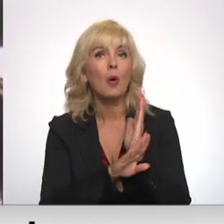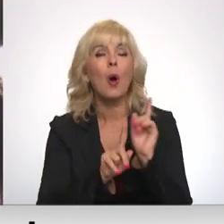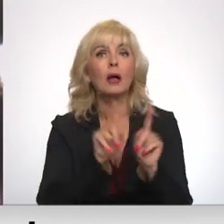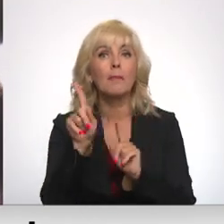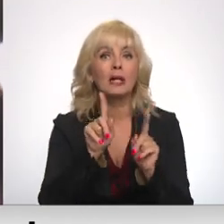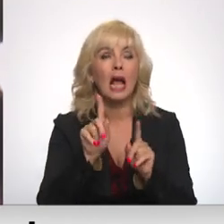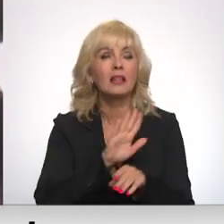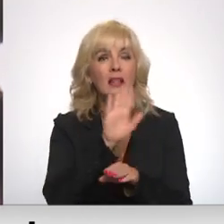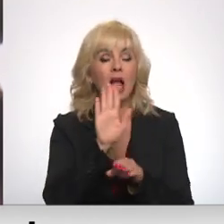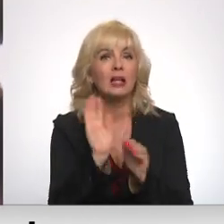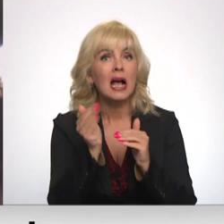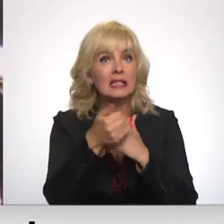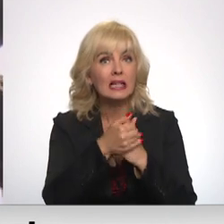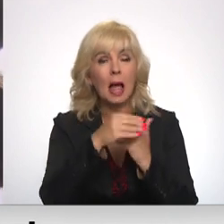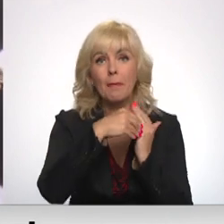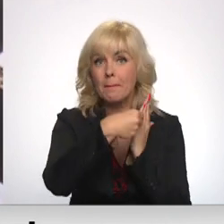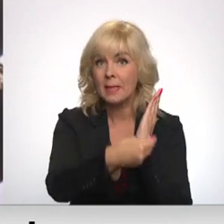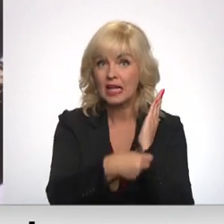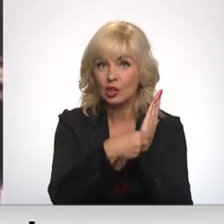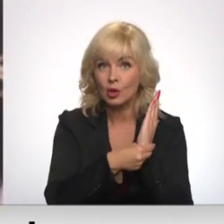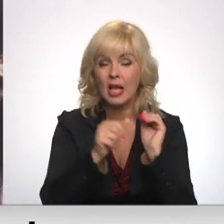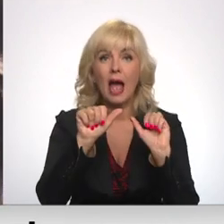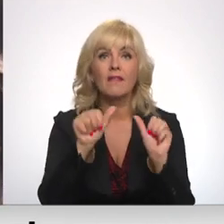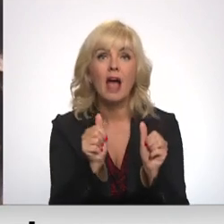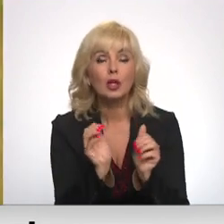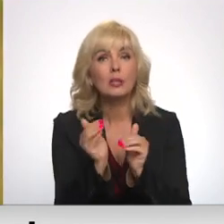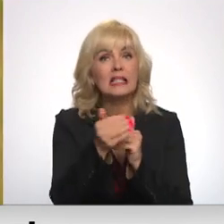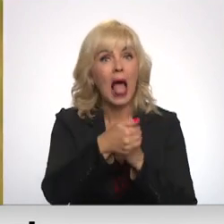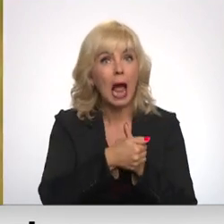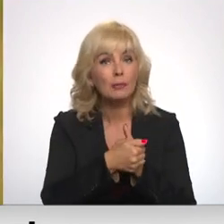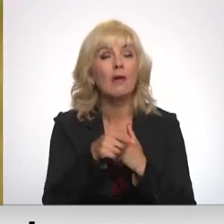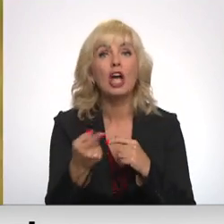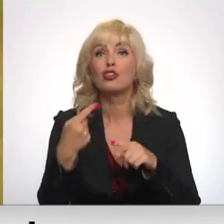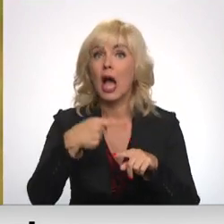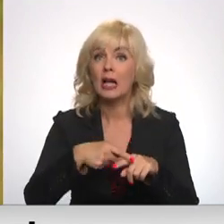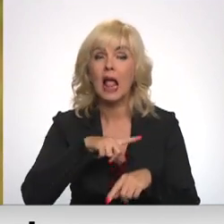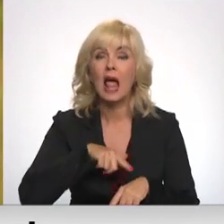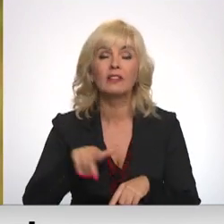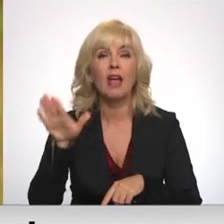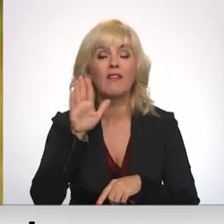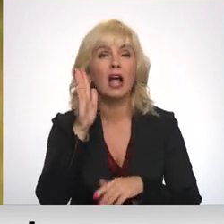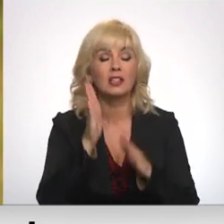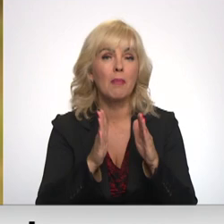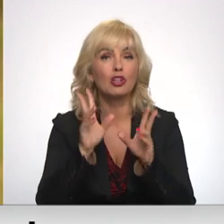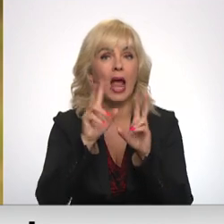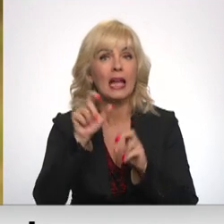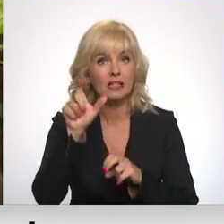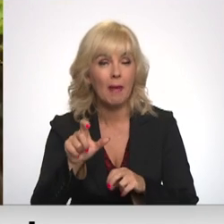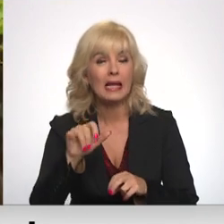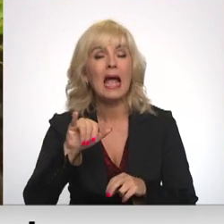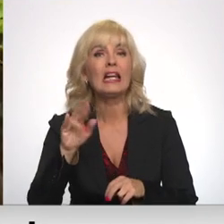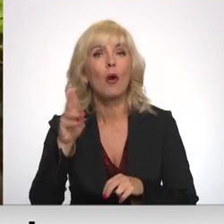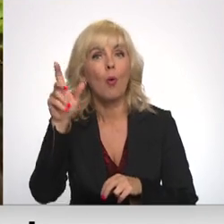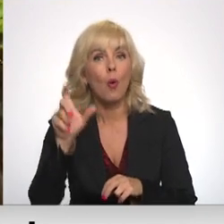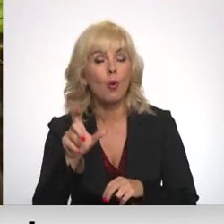laikā slēpjoties zem mizām, kas atlupušas un veido nelielas slēptuves. Šajā reizē Latvijas valsts mežu vides eksperte Ilze Kukāre